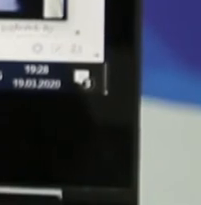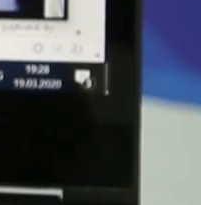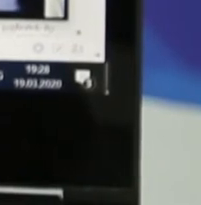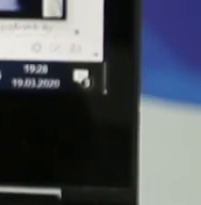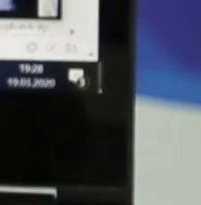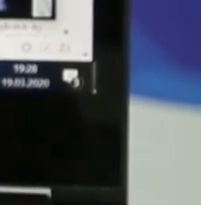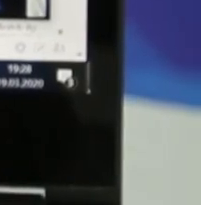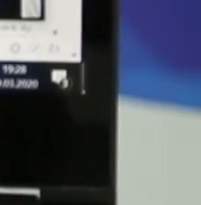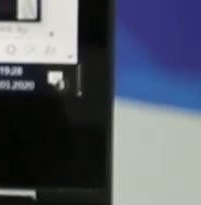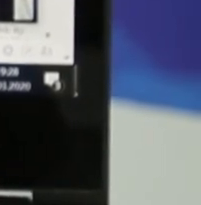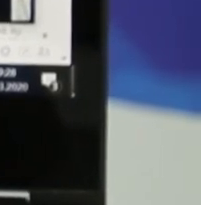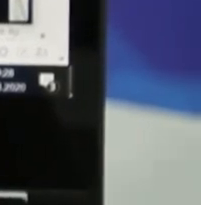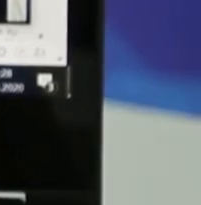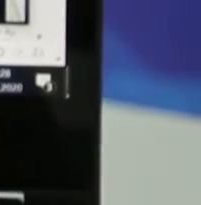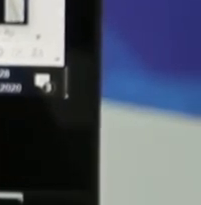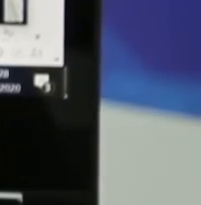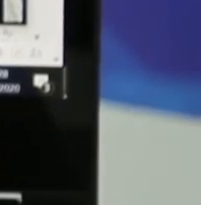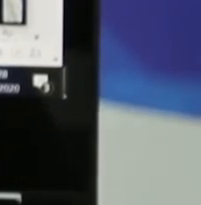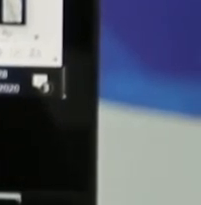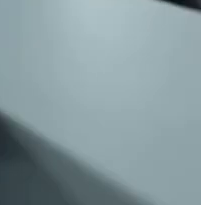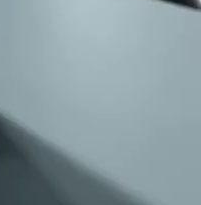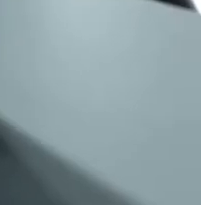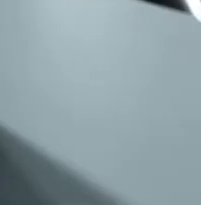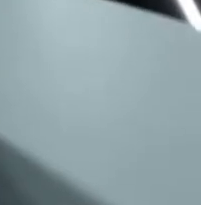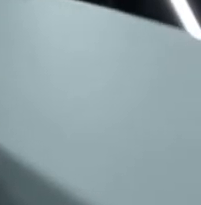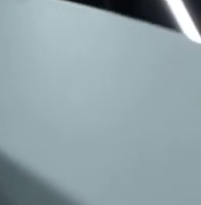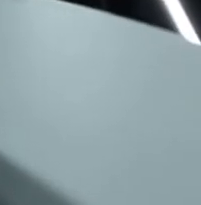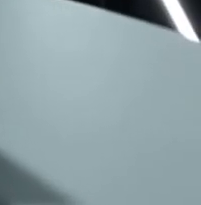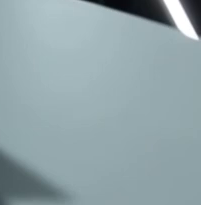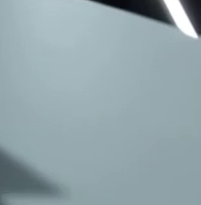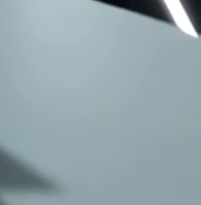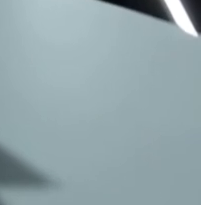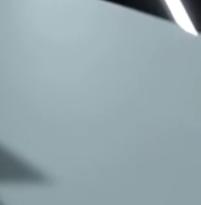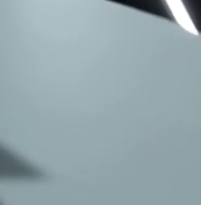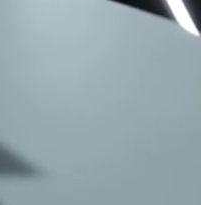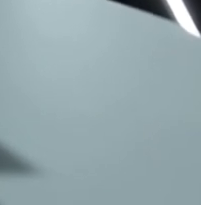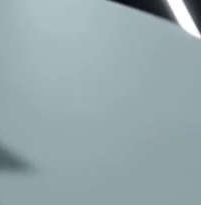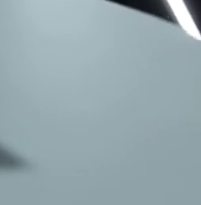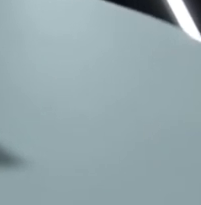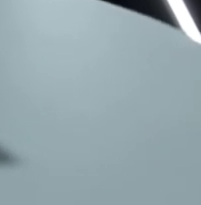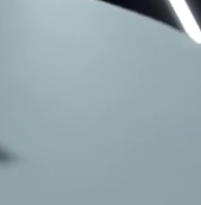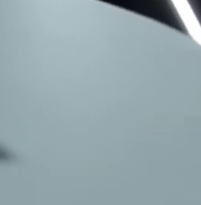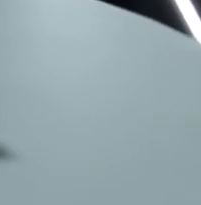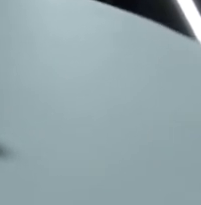ყველაზე მთავარი რაც არის, აუცილებლად დავრჩეთ სახლში. ხავი დაიბანო.